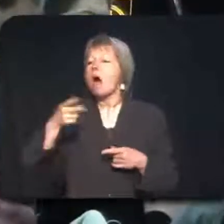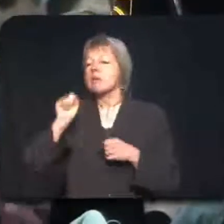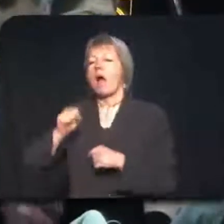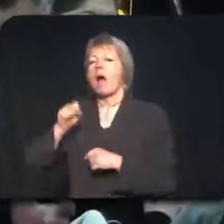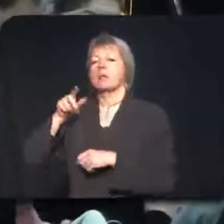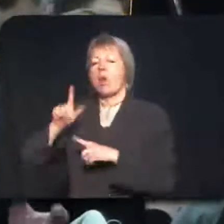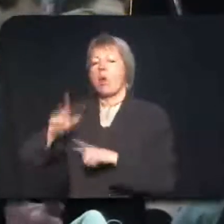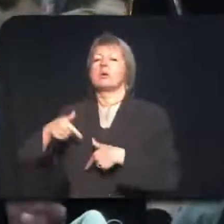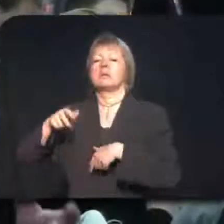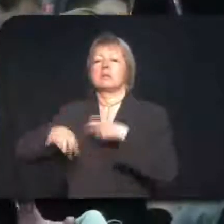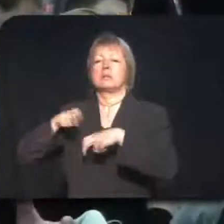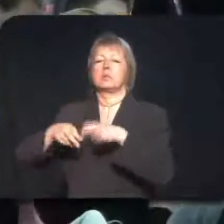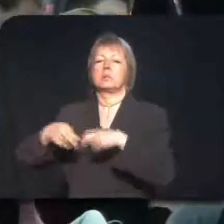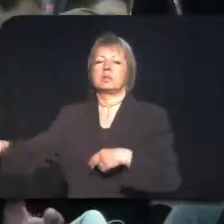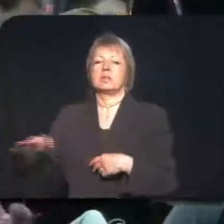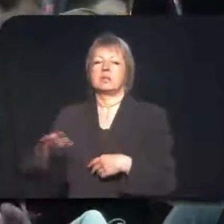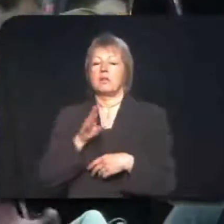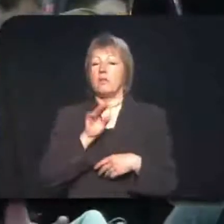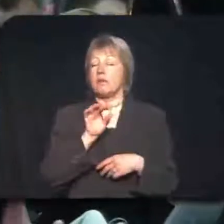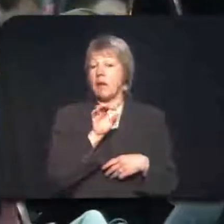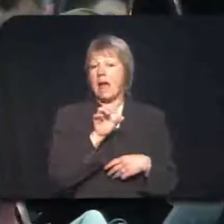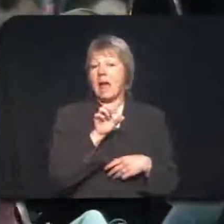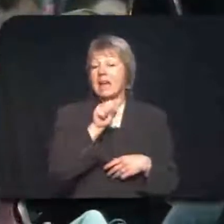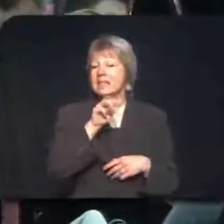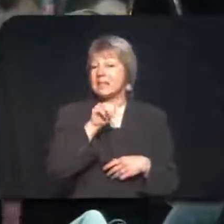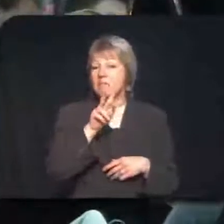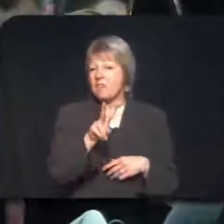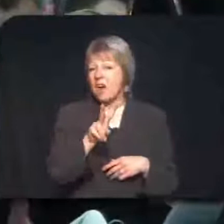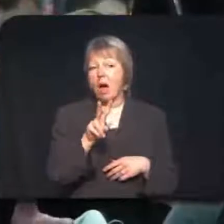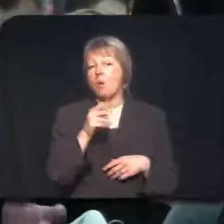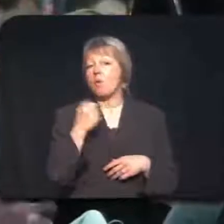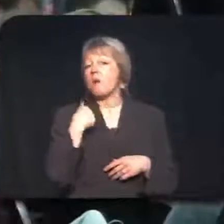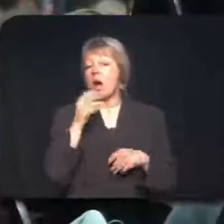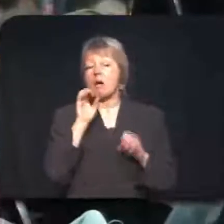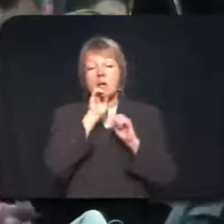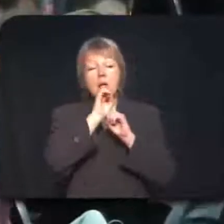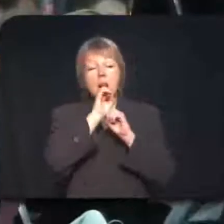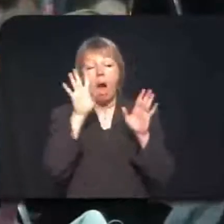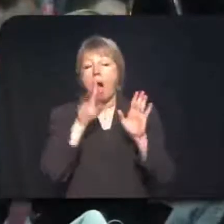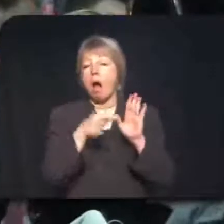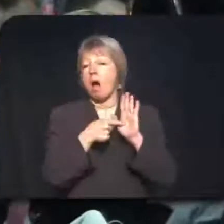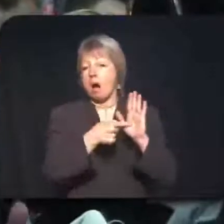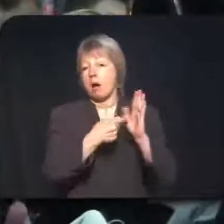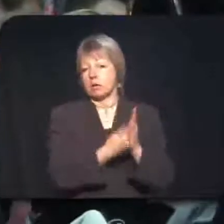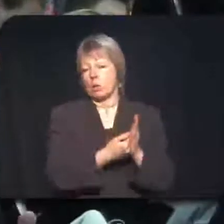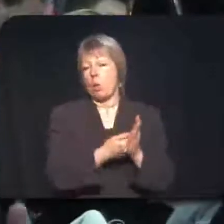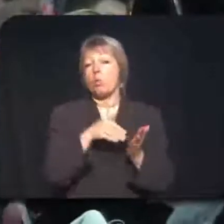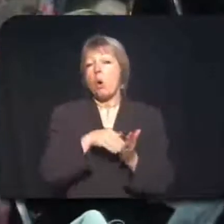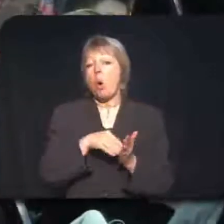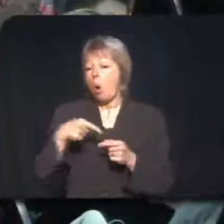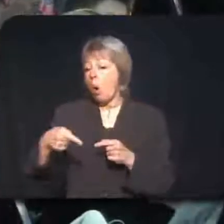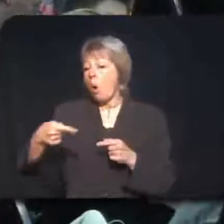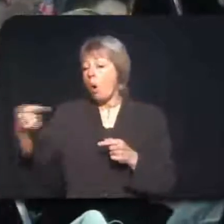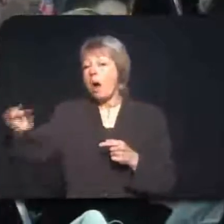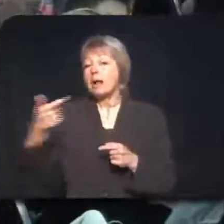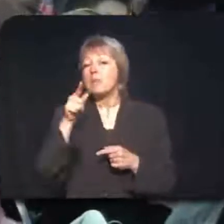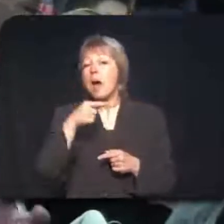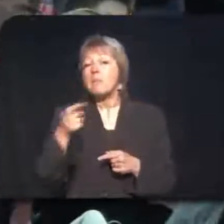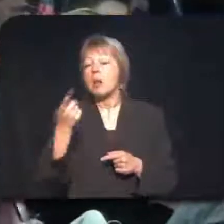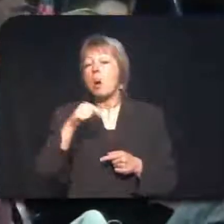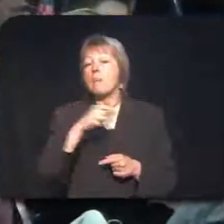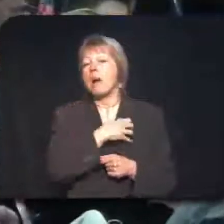ist auch auf der smv-kon völlig unstrittig von Tatsachen so dargestellt worden wir haben bis dahin noch zwei Partei Tage auf den wir Beschlüsse fassen können